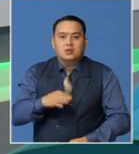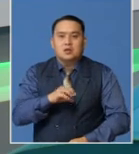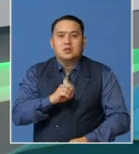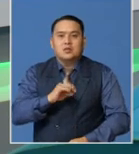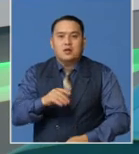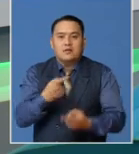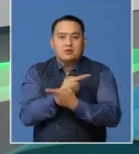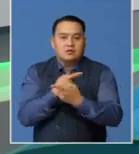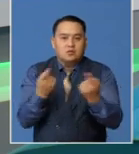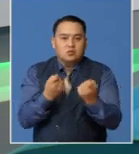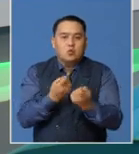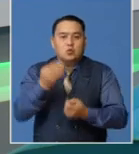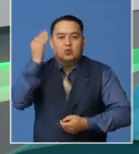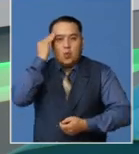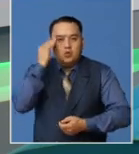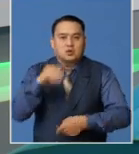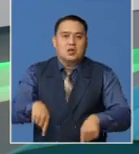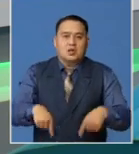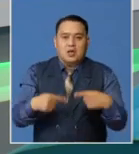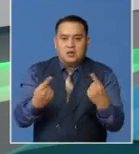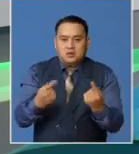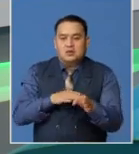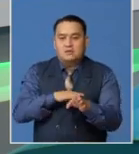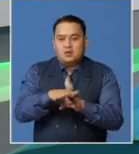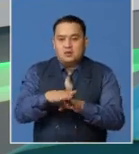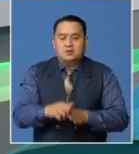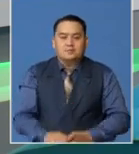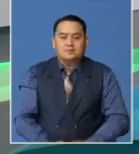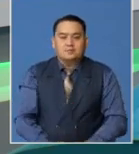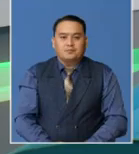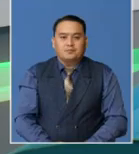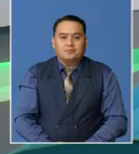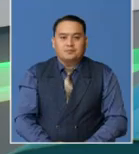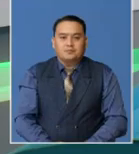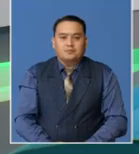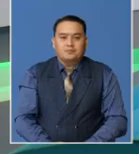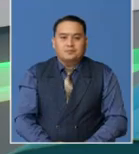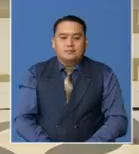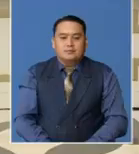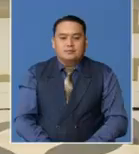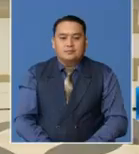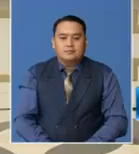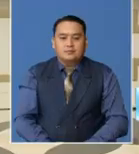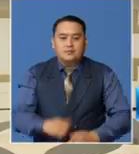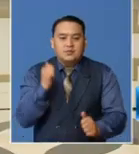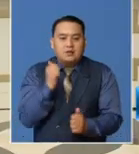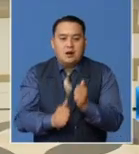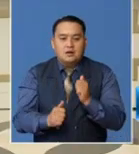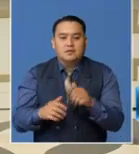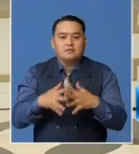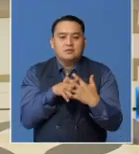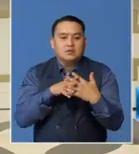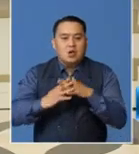boka jan сагинтаев озвучил способы и методы реализации поручения или batso каждом населенном пункте